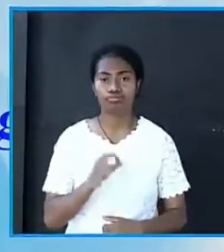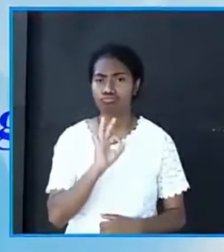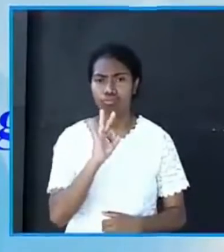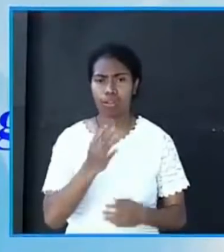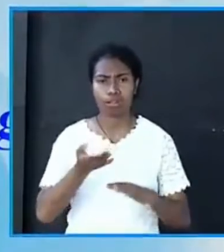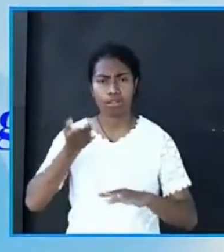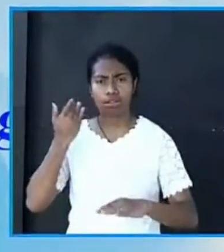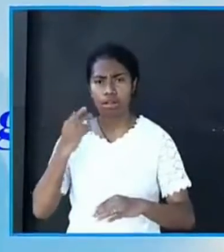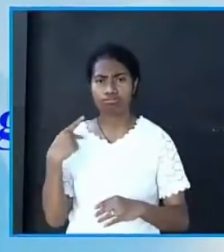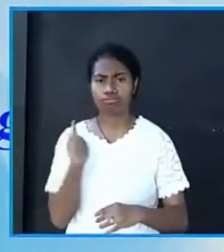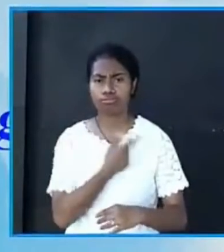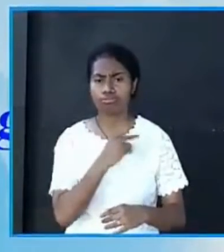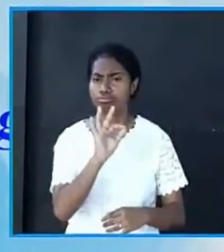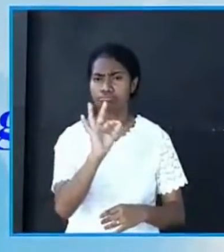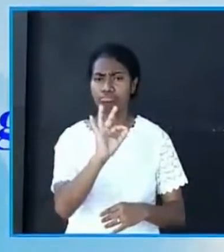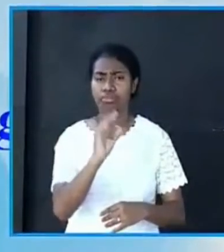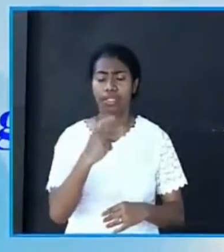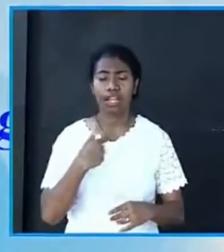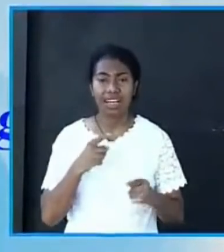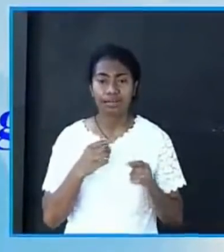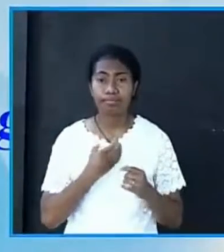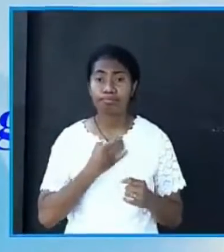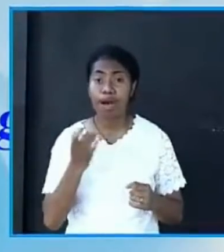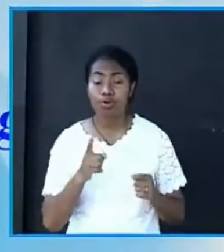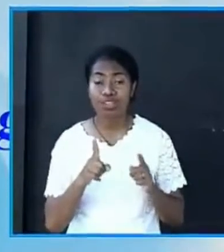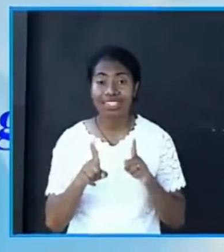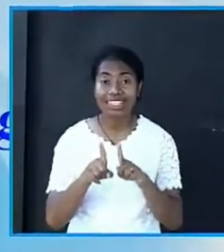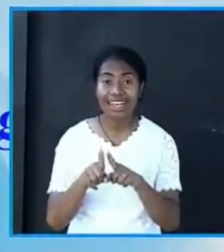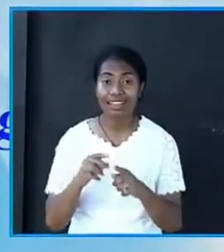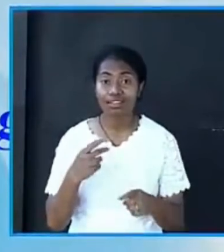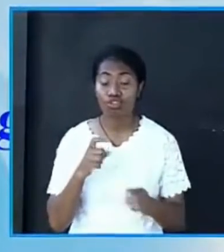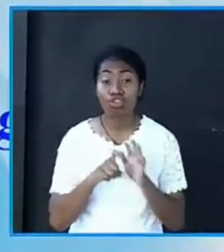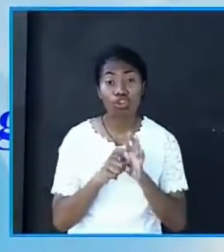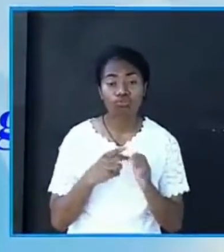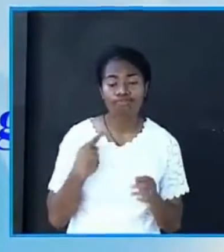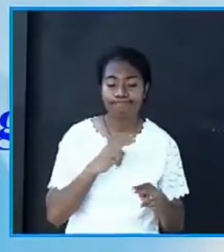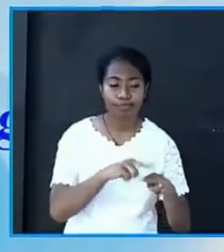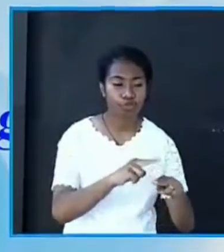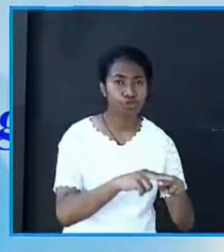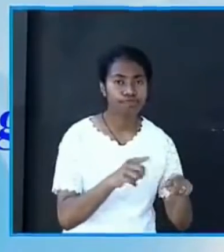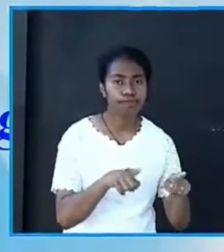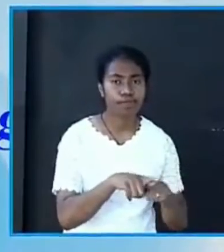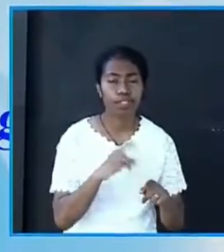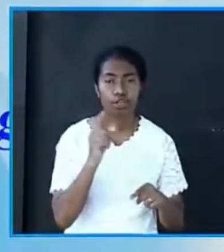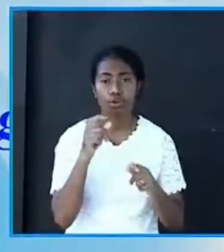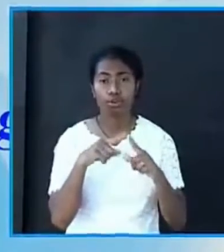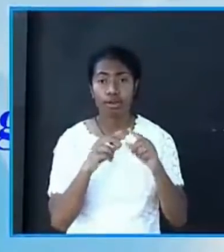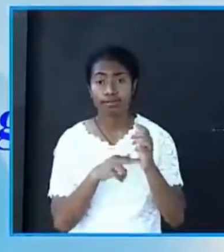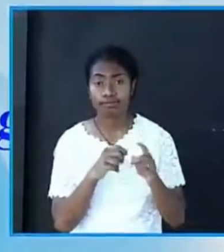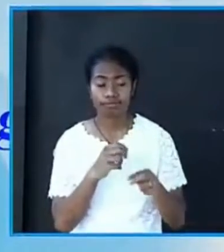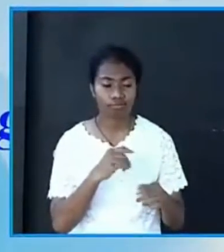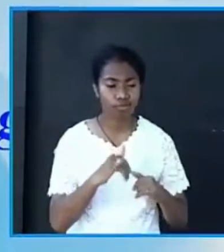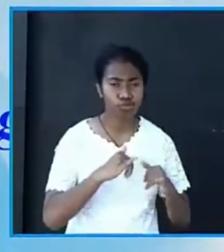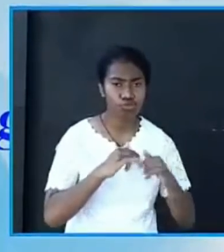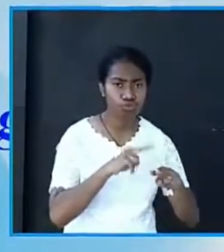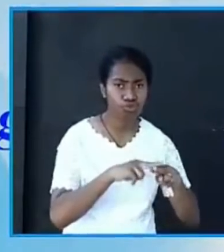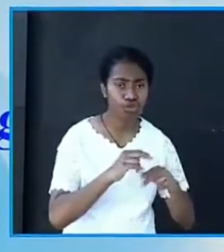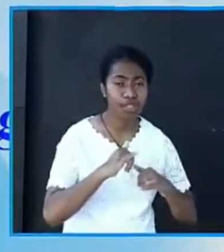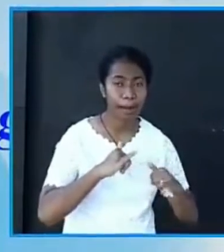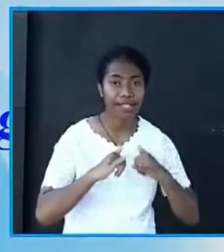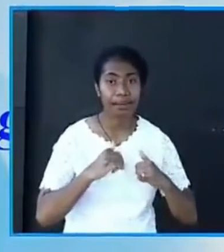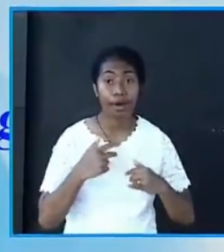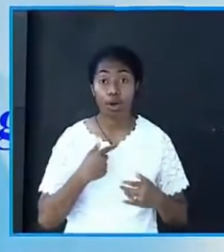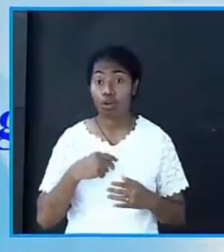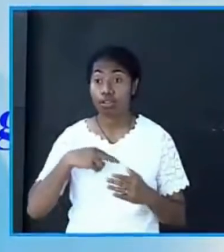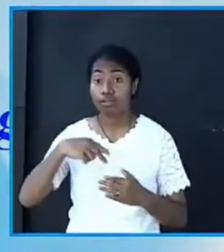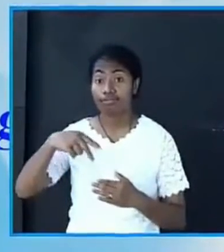meninggalkan kita dia ingin mendekat kita duduk di ruang depan dia ikut Duduk di bawah kita kita ke kebun dia akan